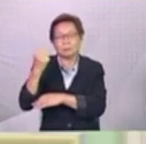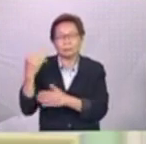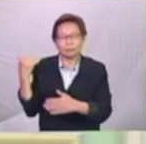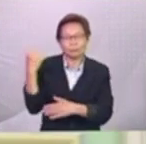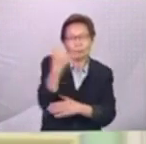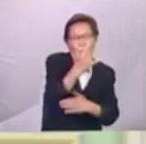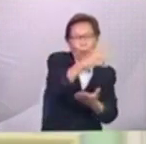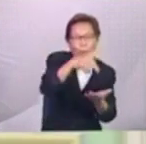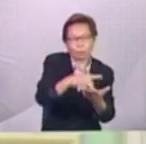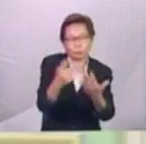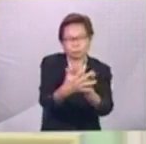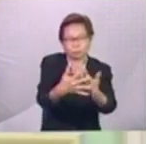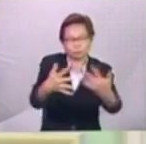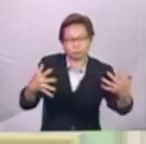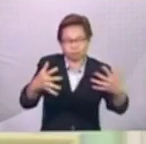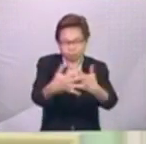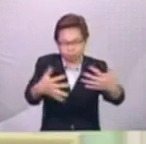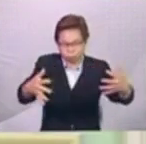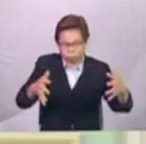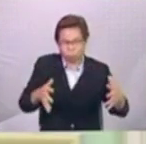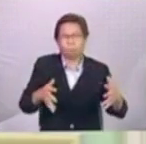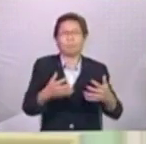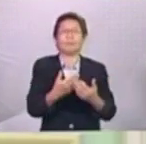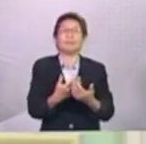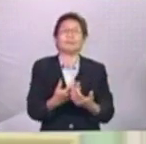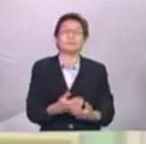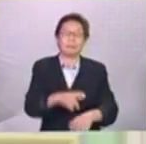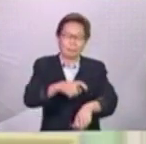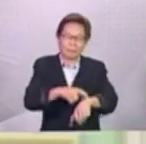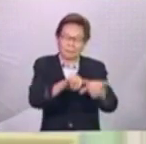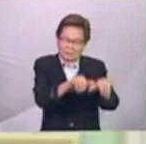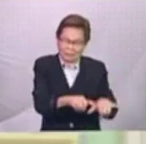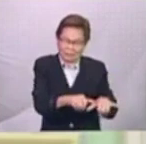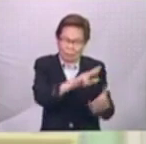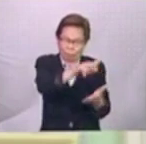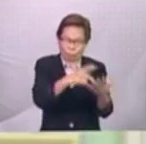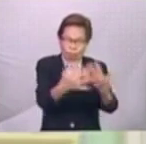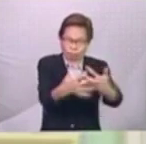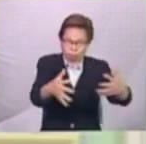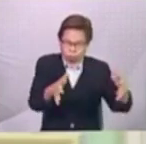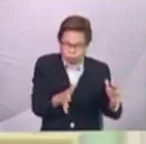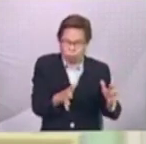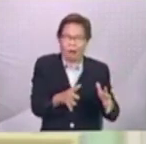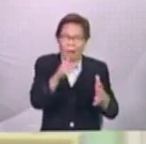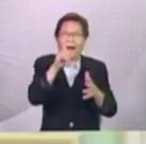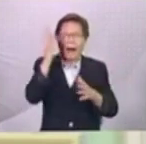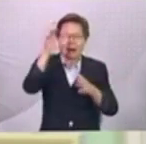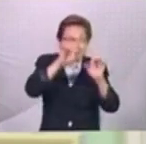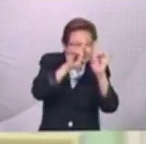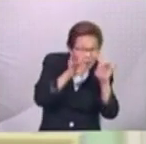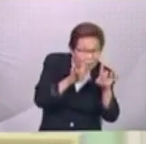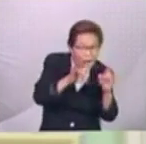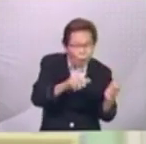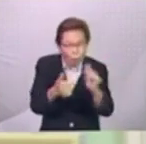kuarantin yang disediakan. Sewaktu berada di pusat kuarantin, mereka akan disaring